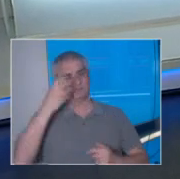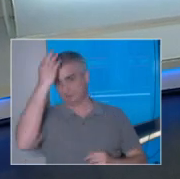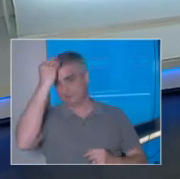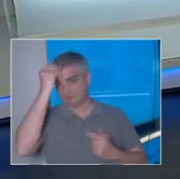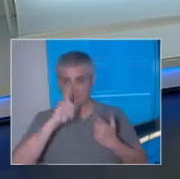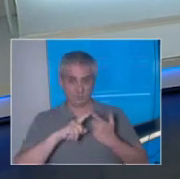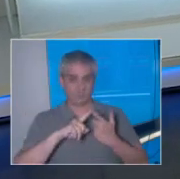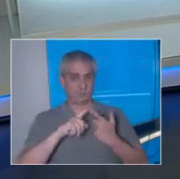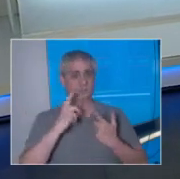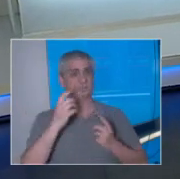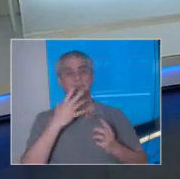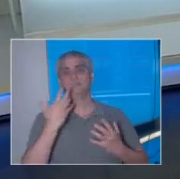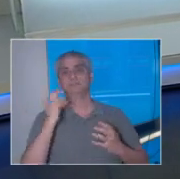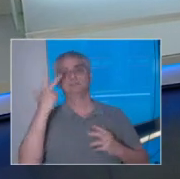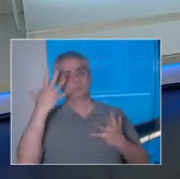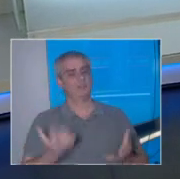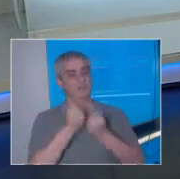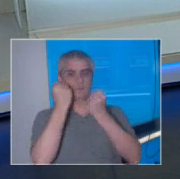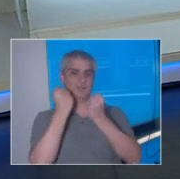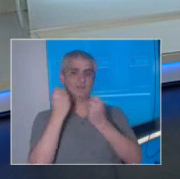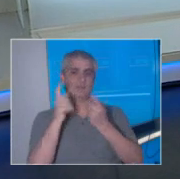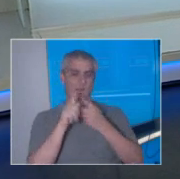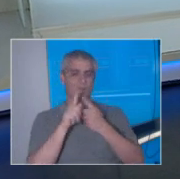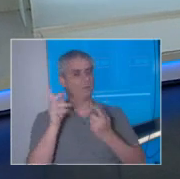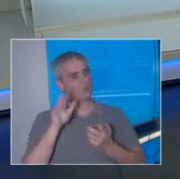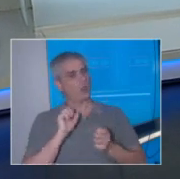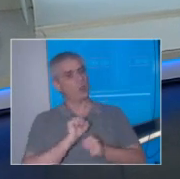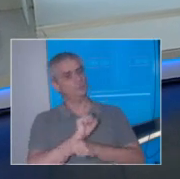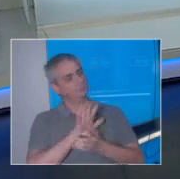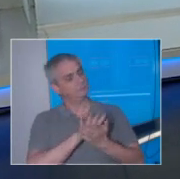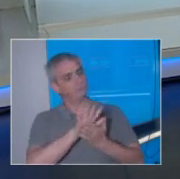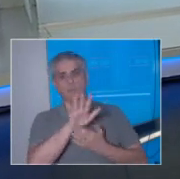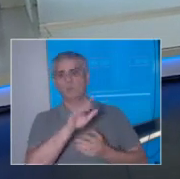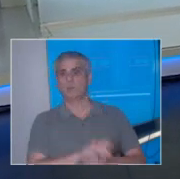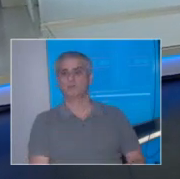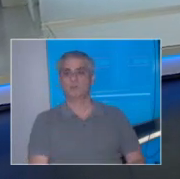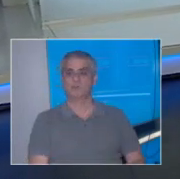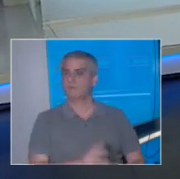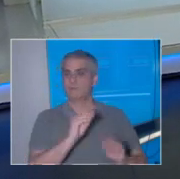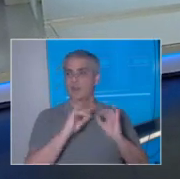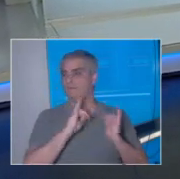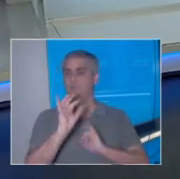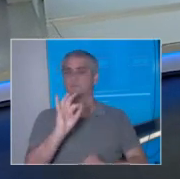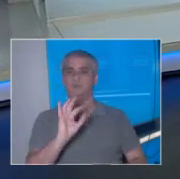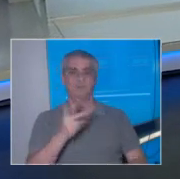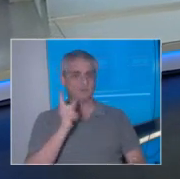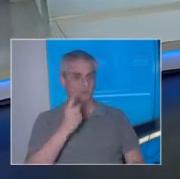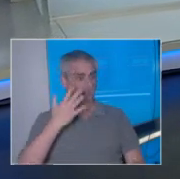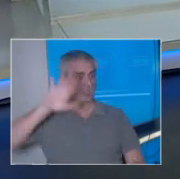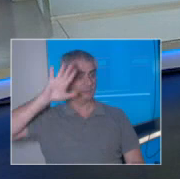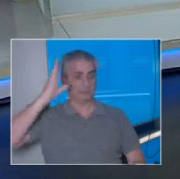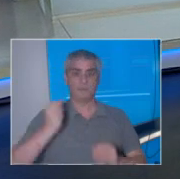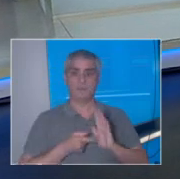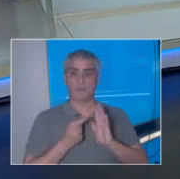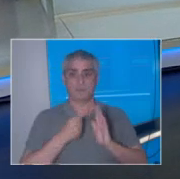רוטמן, ציון תיפדה. ציון אז תיפדה. חבר אופוזיציה, זרמו איתו. יפה. ומה קורה שאתה... מביאים את האלמנטים שלהם. נכון. מה קורה שאתה צריך להצביע הרבה